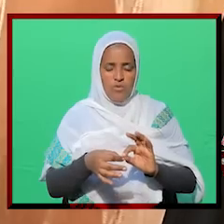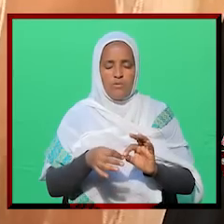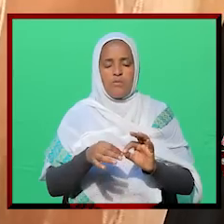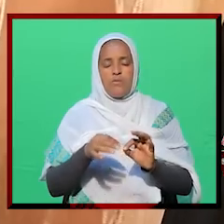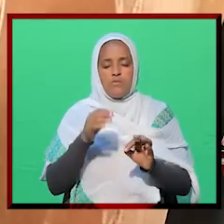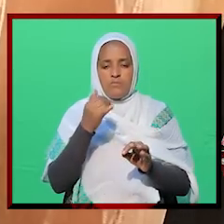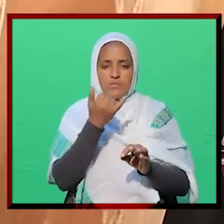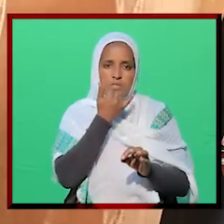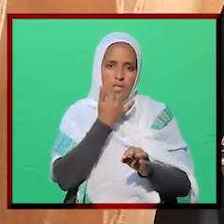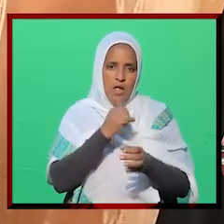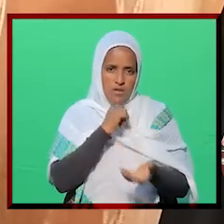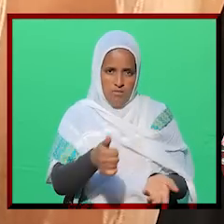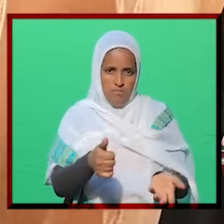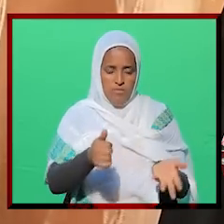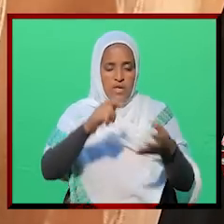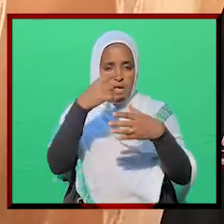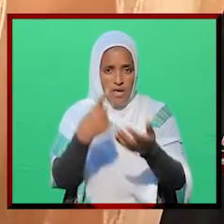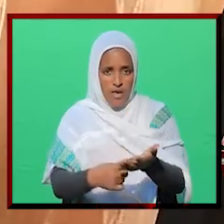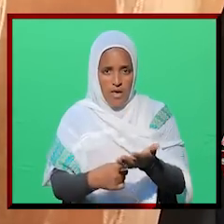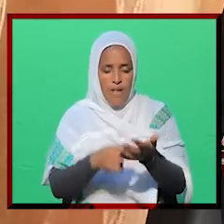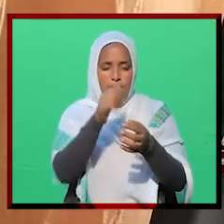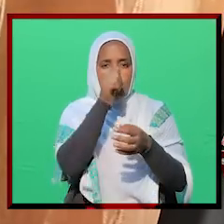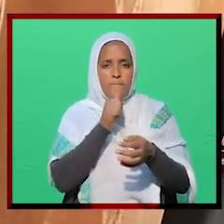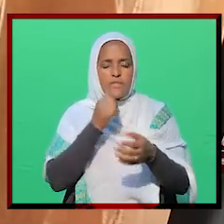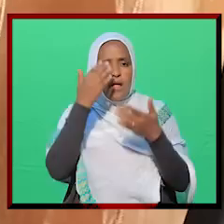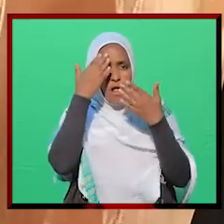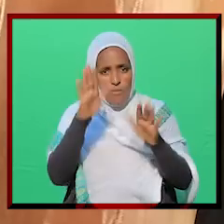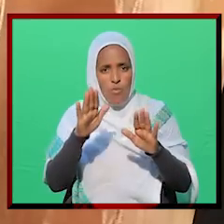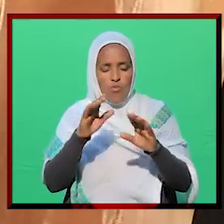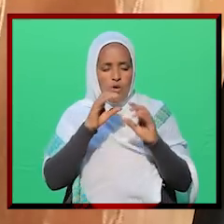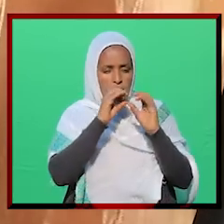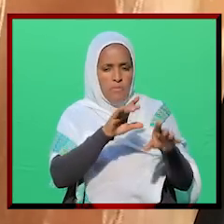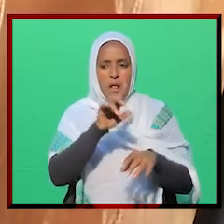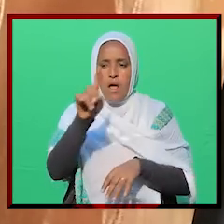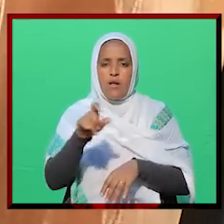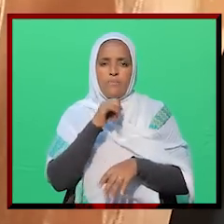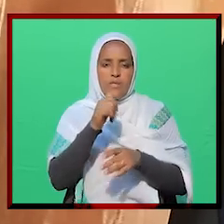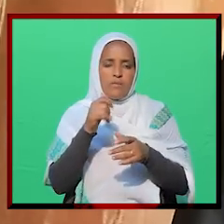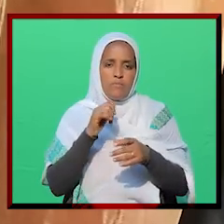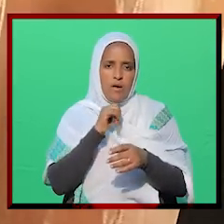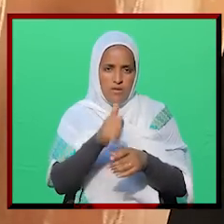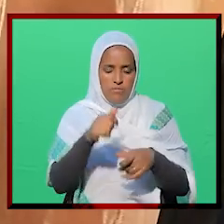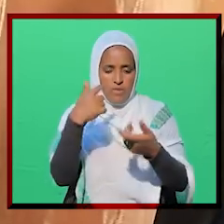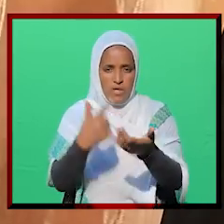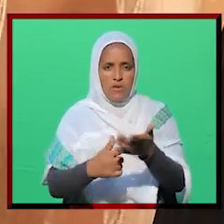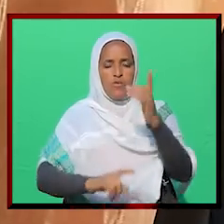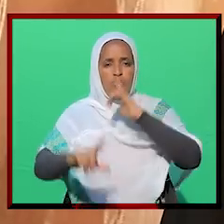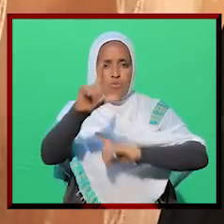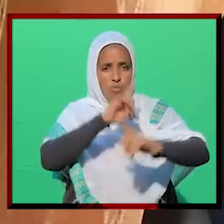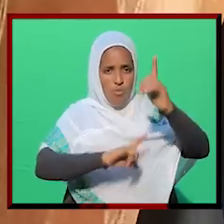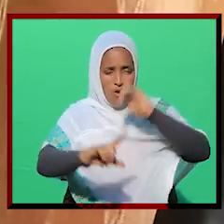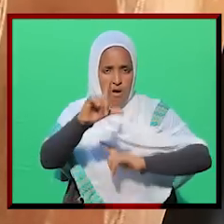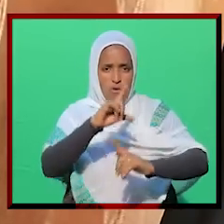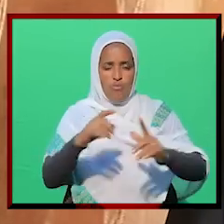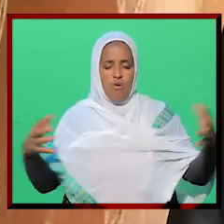መተርጎም ነውር አይደለም። ይሄ ምስጢር አለማወቅ ከመምህራን አለመጠየቅም አይደለም።